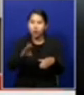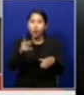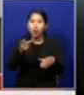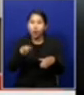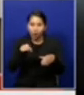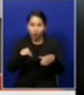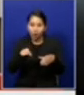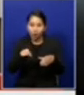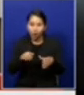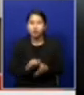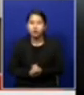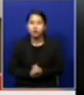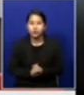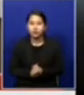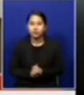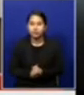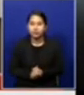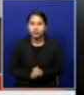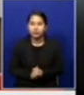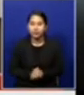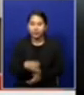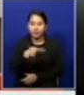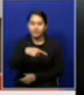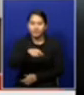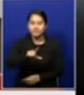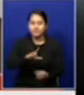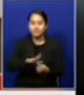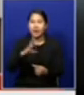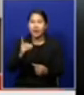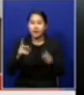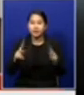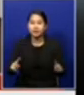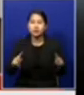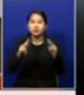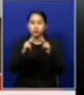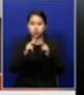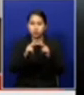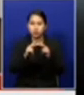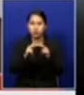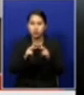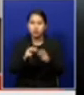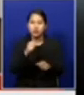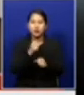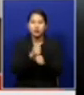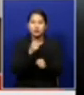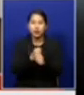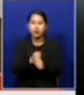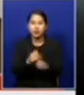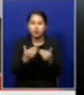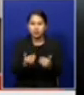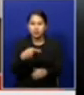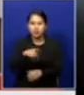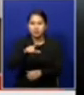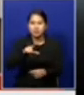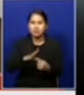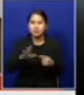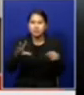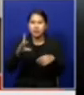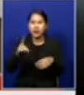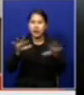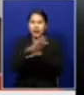ลัดกระทรวงมาเป็นบรรทัดฐานจนปลัดดีไปไหนนี่ติดสร้อย